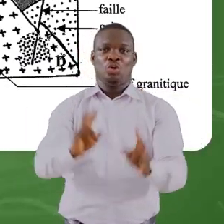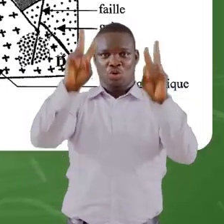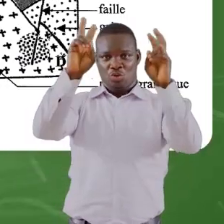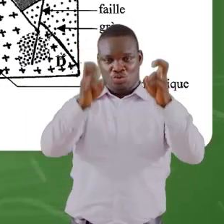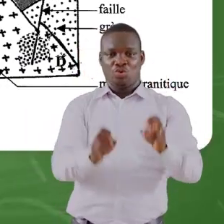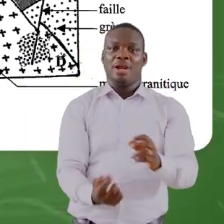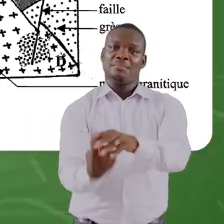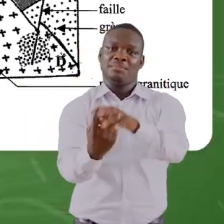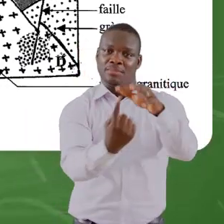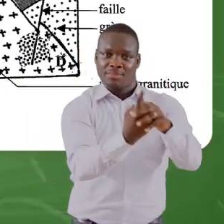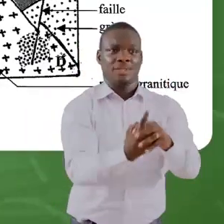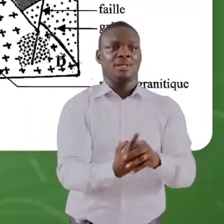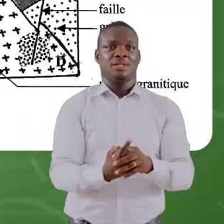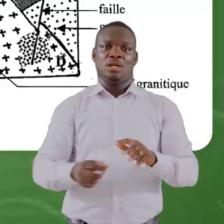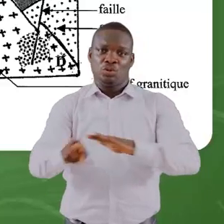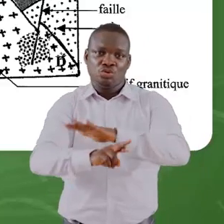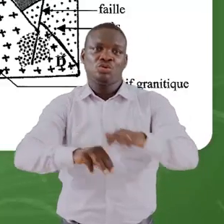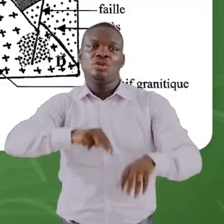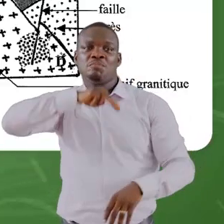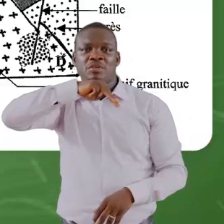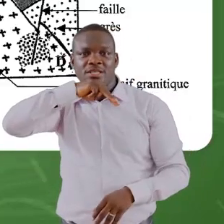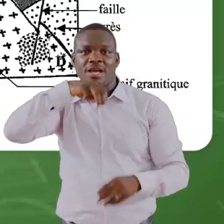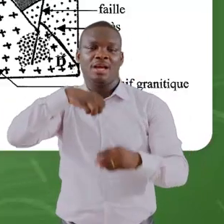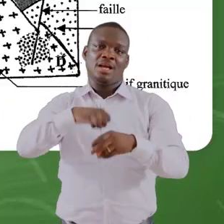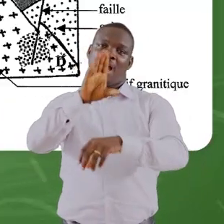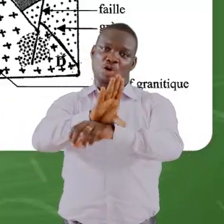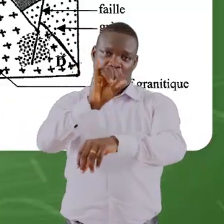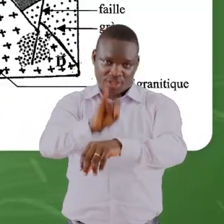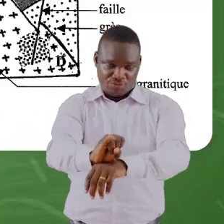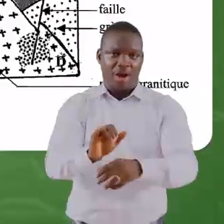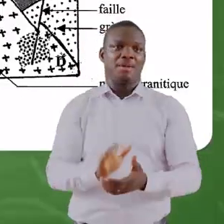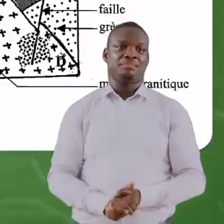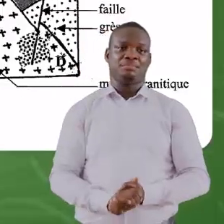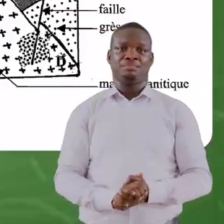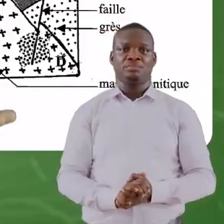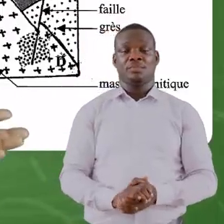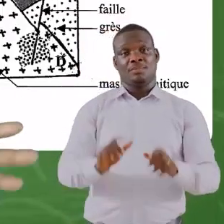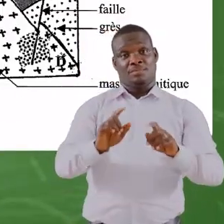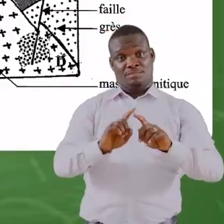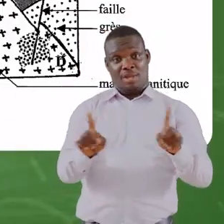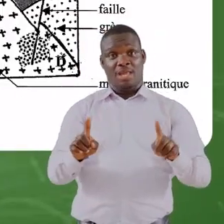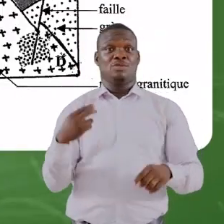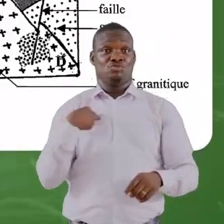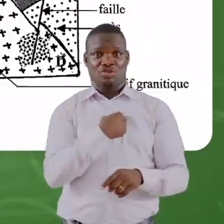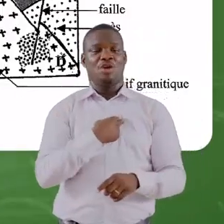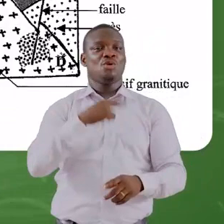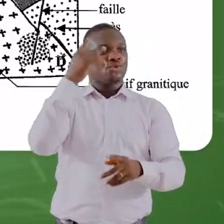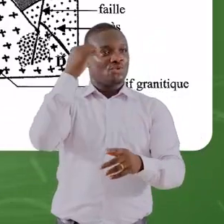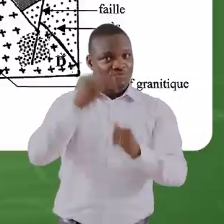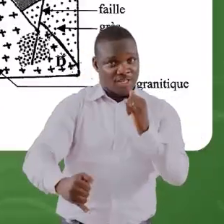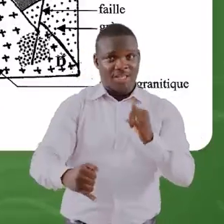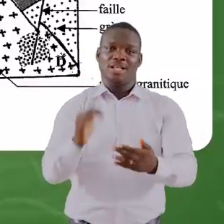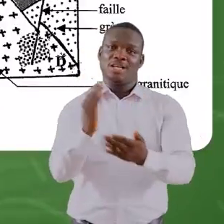mise en place des ressources minières en Côte d'Ivoire. Nous allons terminer cette leçon